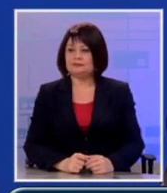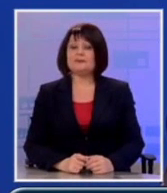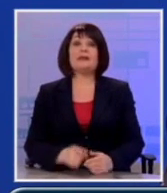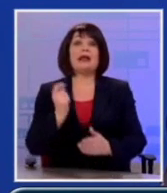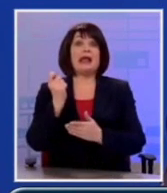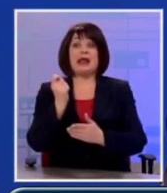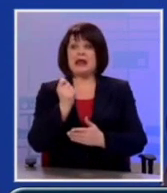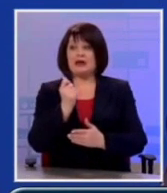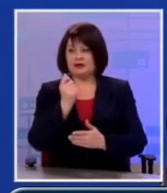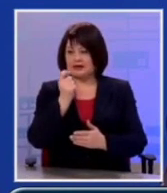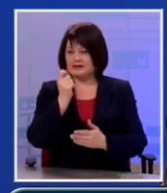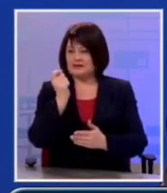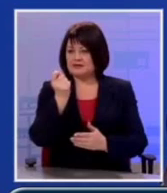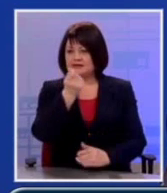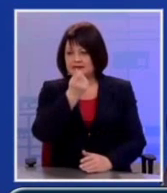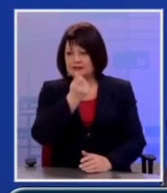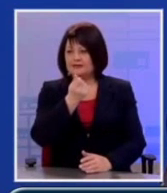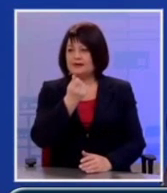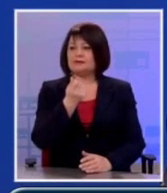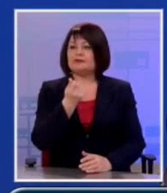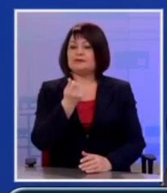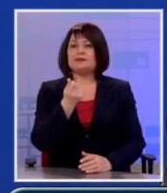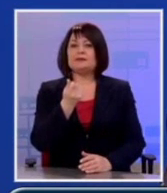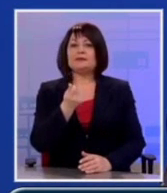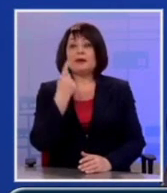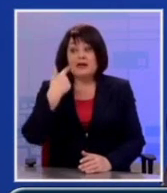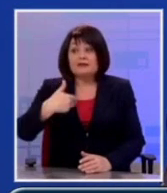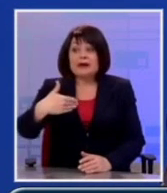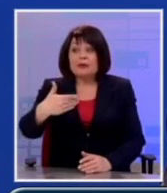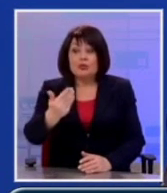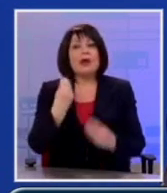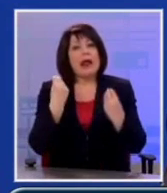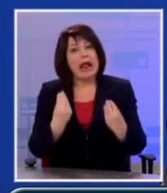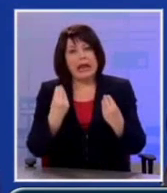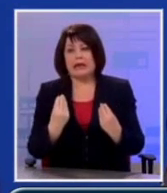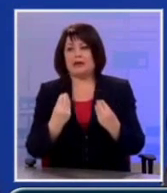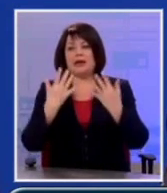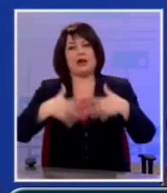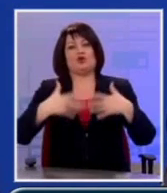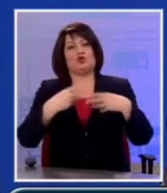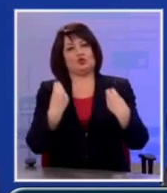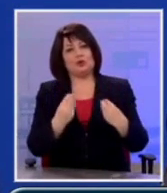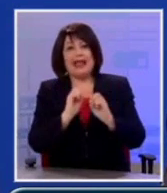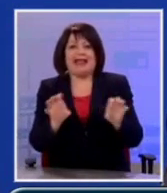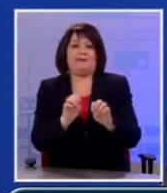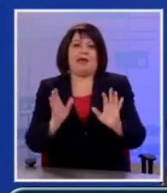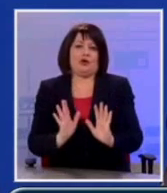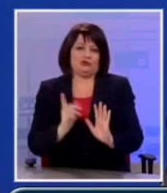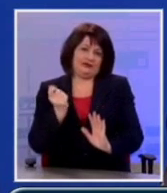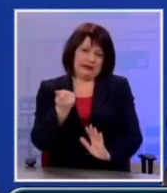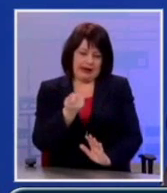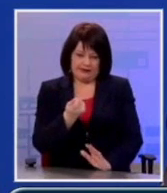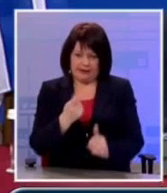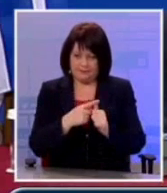Χρήματα που είναι που προορίζονται για την καλύτερη λειτουργία της ενημέρωσης. Αυτή